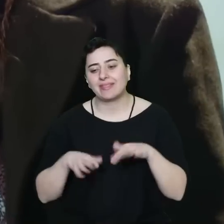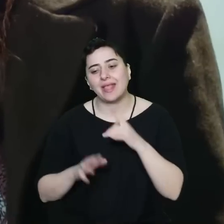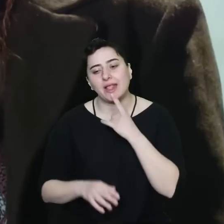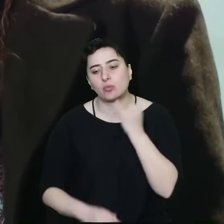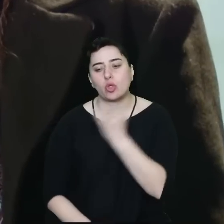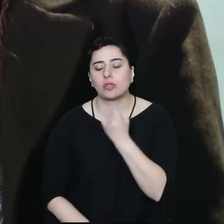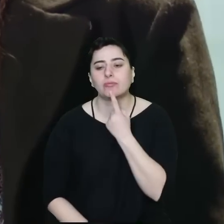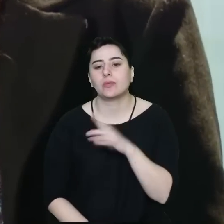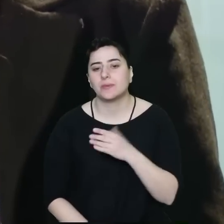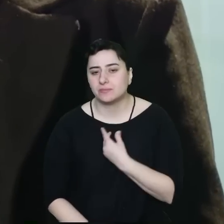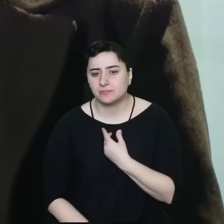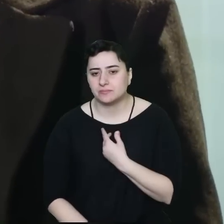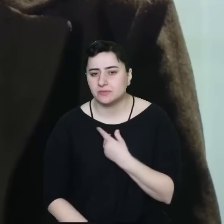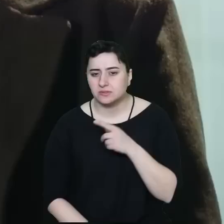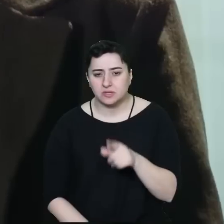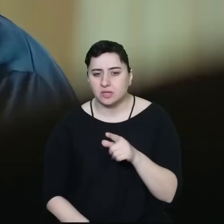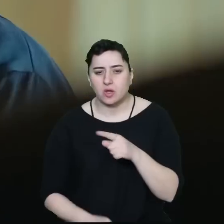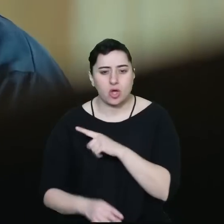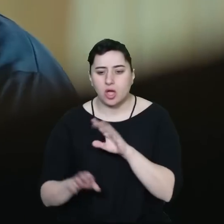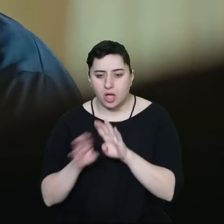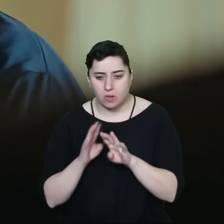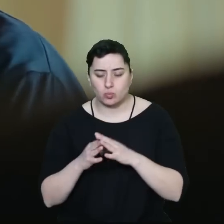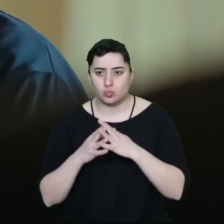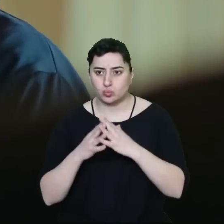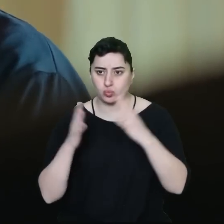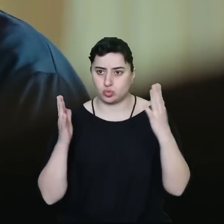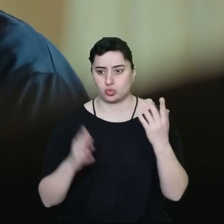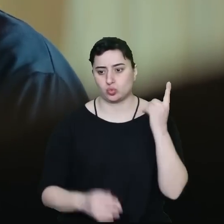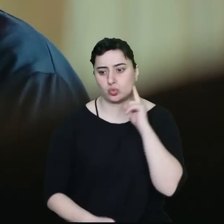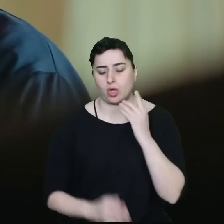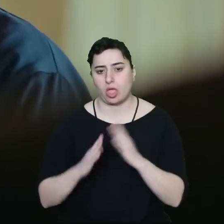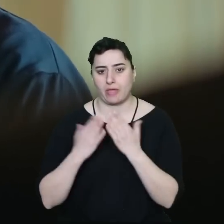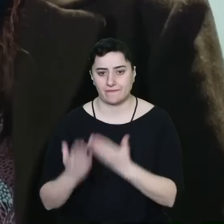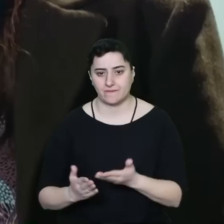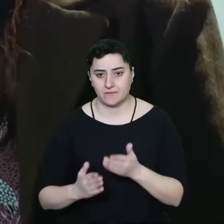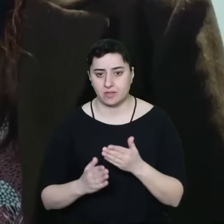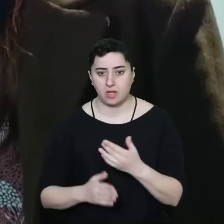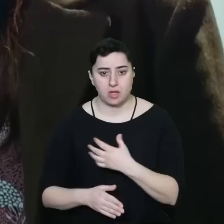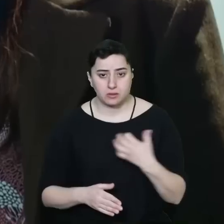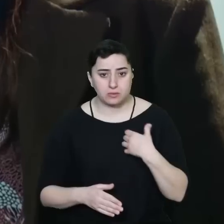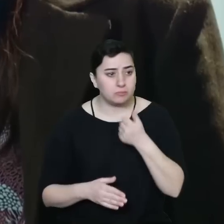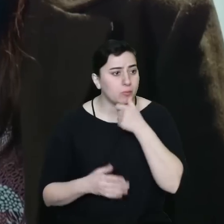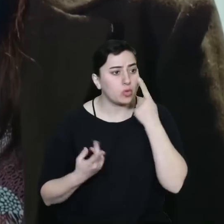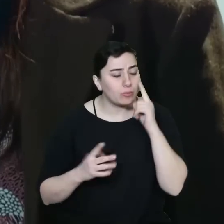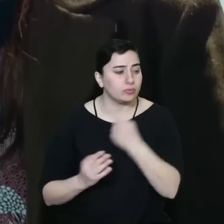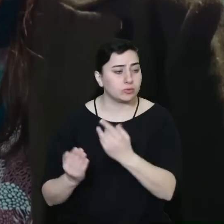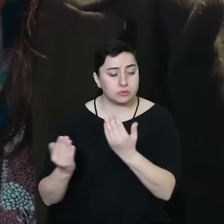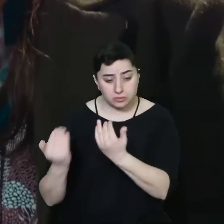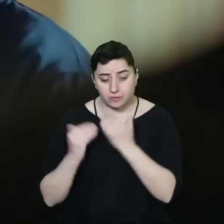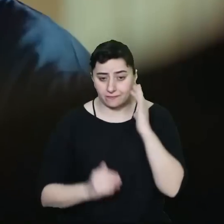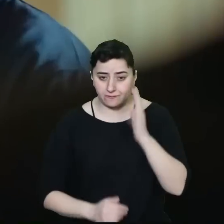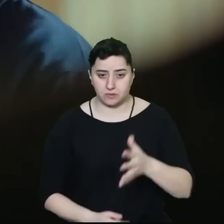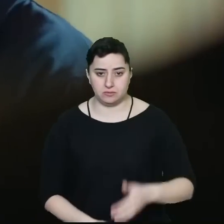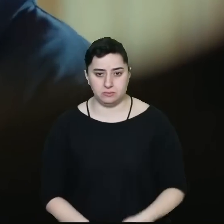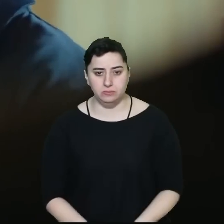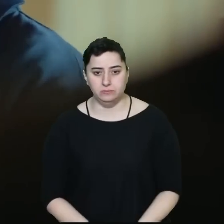orası. Senin el kapısı dediğin koskoca Bayazıtlı Ökkeş Bey'in evi. Anamdan babamdan görmediğim o kapıdan gördüm